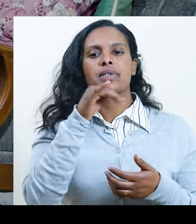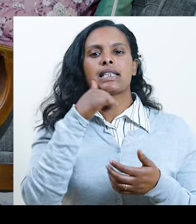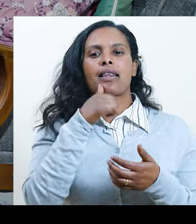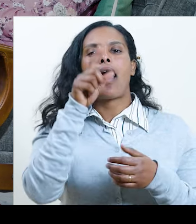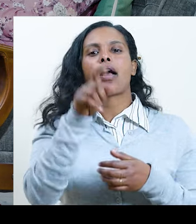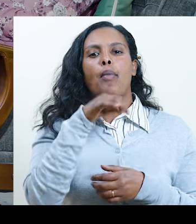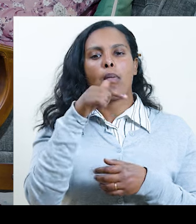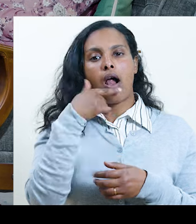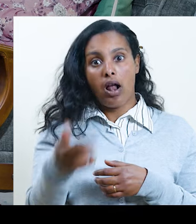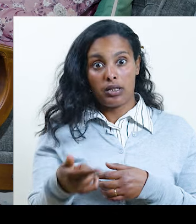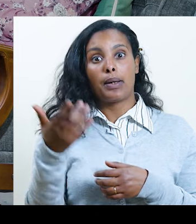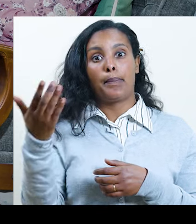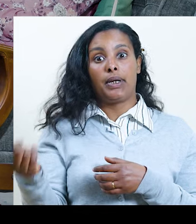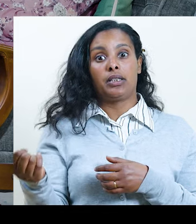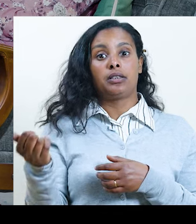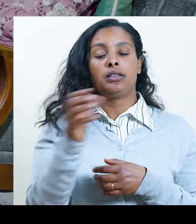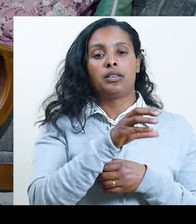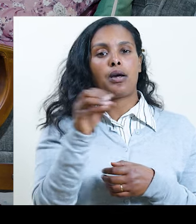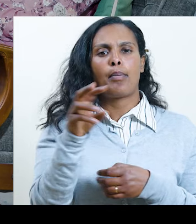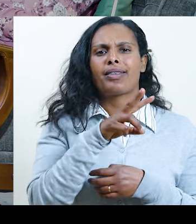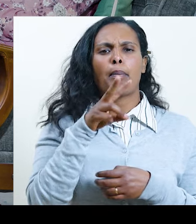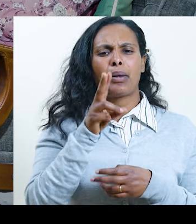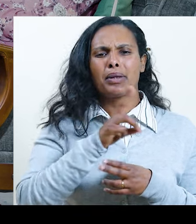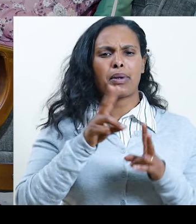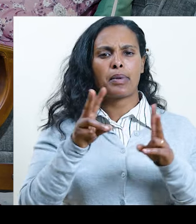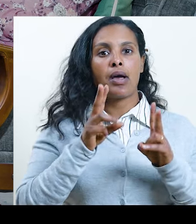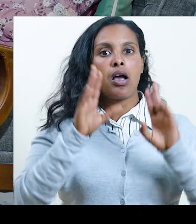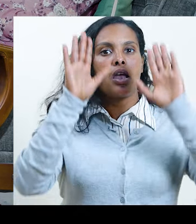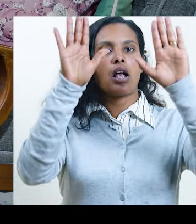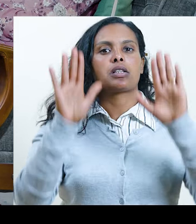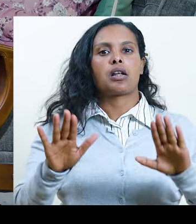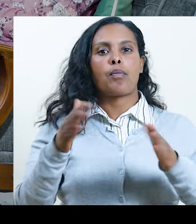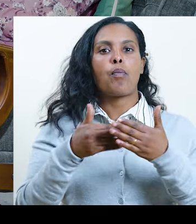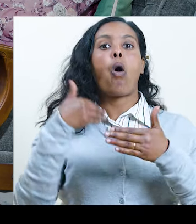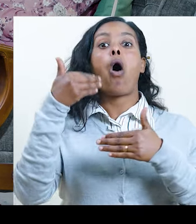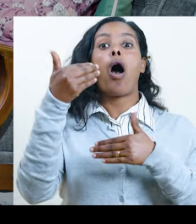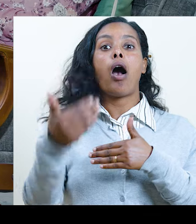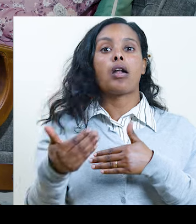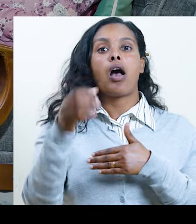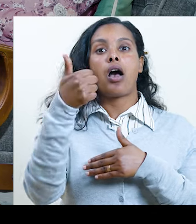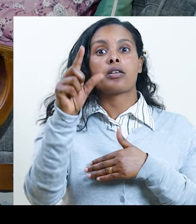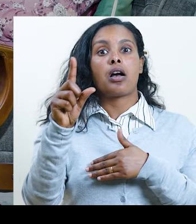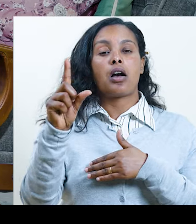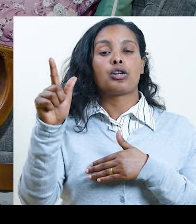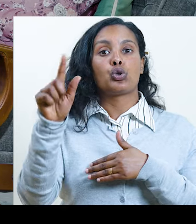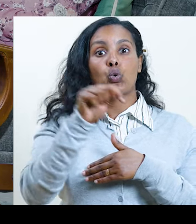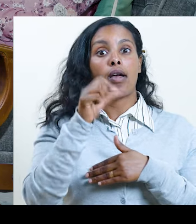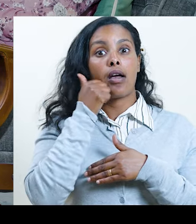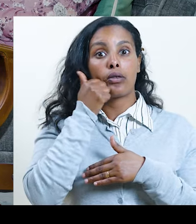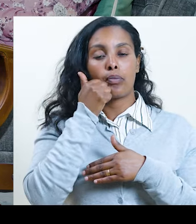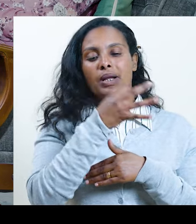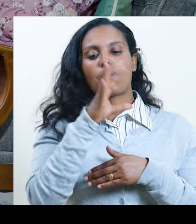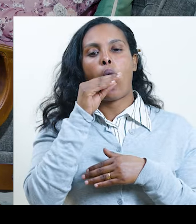ማንም ሴት አይገባውም እያልሽ ነበረ እና በጣም በጣም ነው ያስደነቀኝ። በኋላም አሁን የአያንቱንም ጉዳይ በደንብ